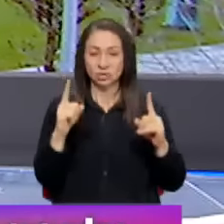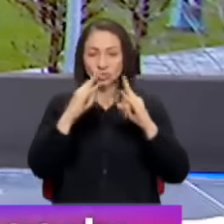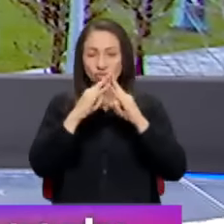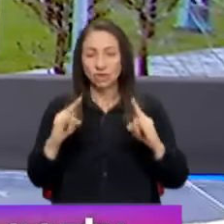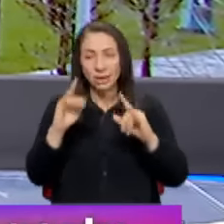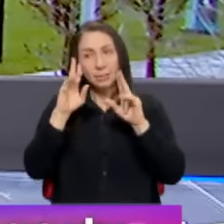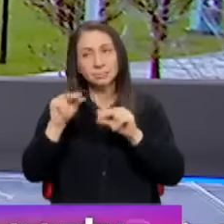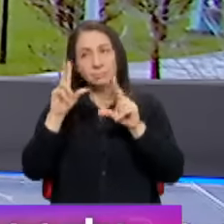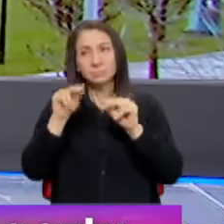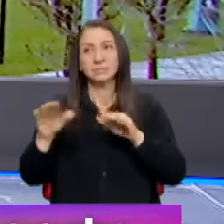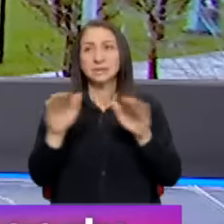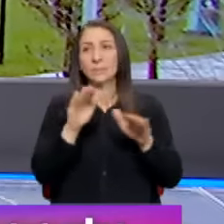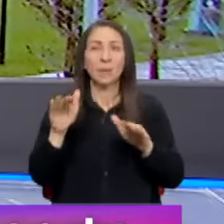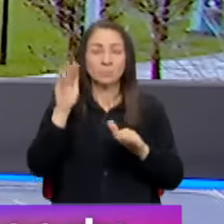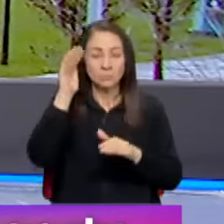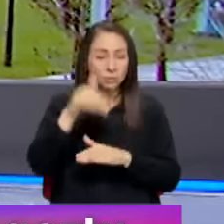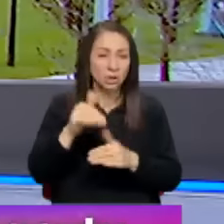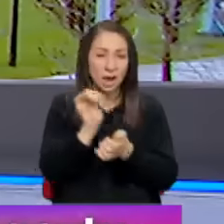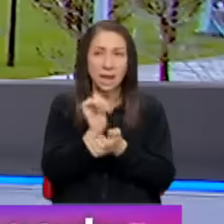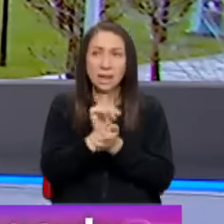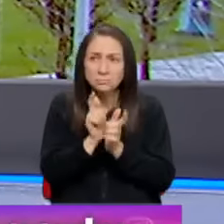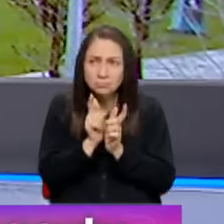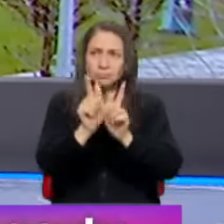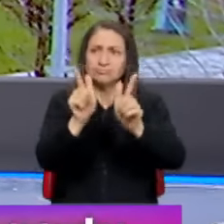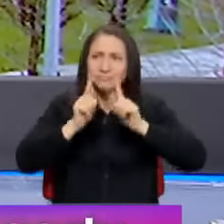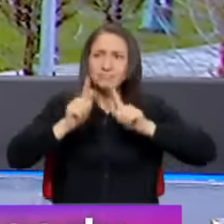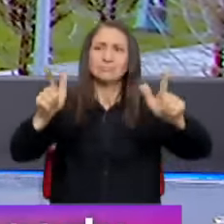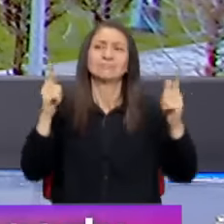çadırda yaşayan depremzede aile seslerini duyurmaya çalışıyor.